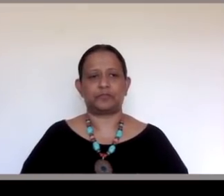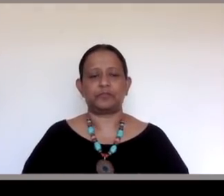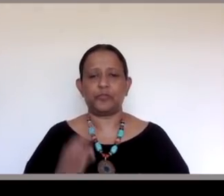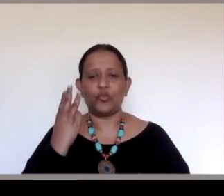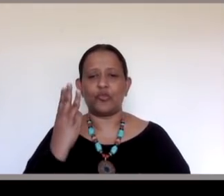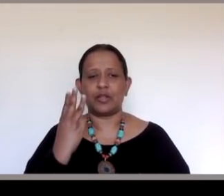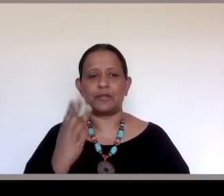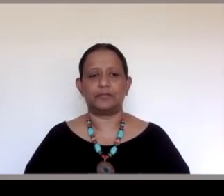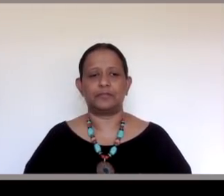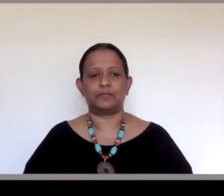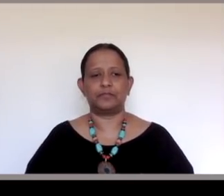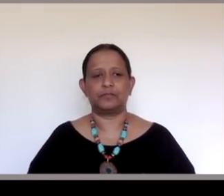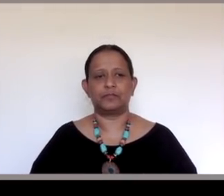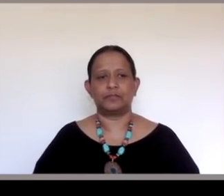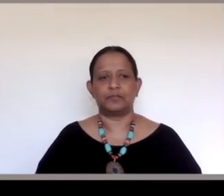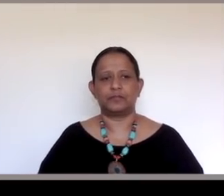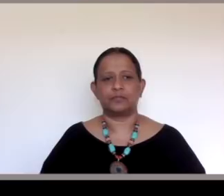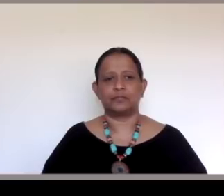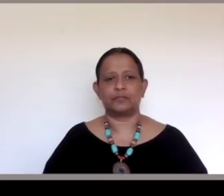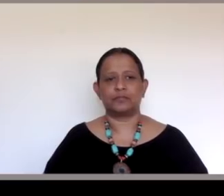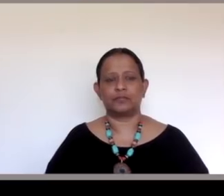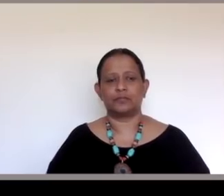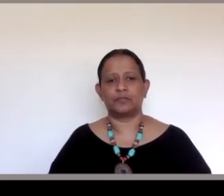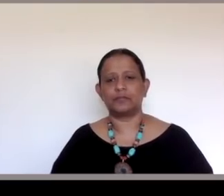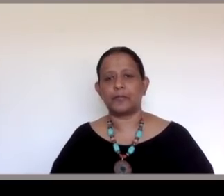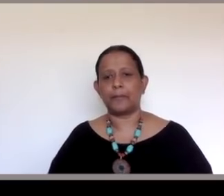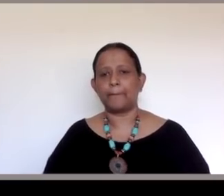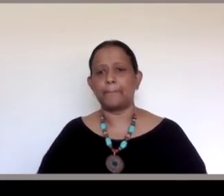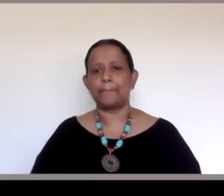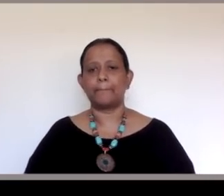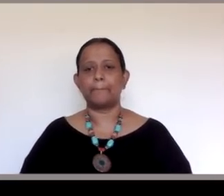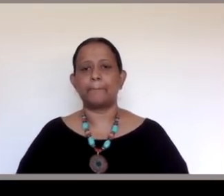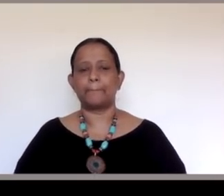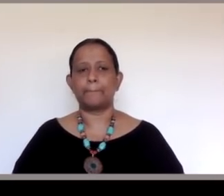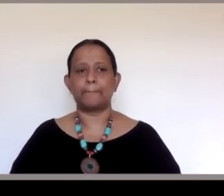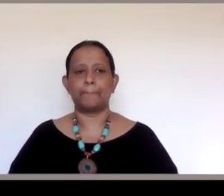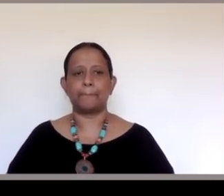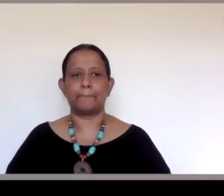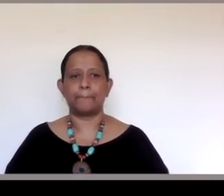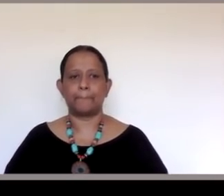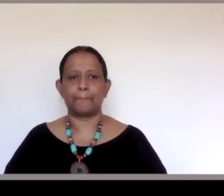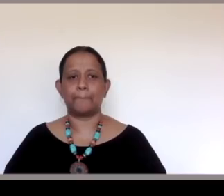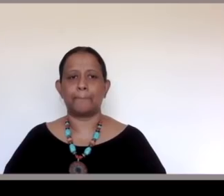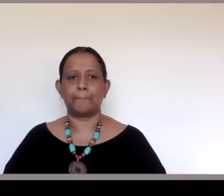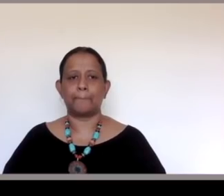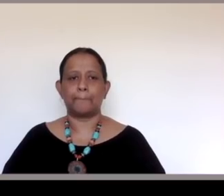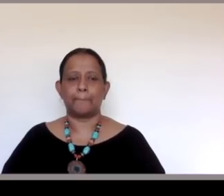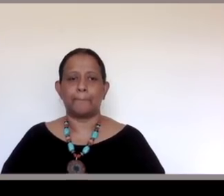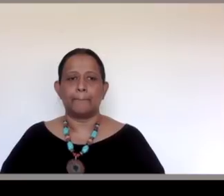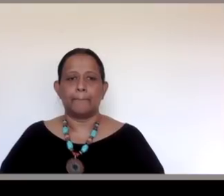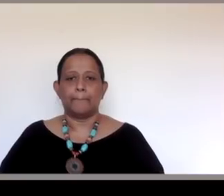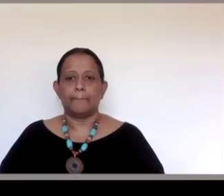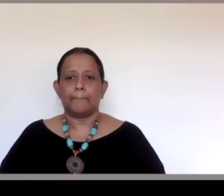தேசனா காரய ஆபஹு தேகே 4 சிட 6 மேம கேனோ பிரசங்கி 2 4 லிருந்து 6 வரை மறுபடி இவ்வாறு சொல்லப்படுகிறது மம